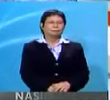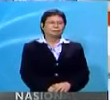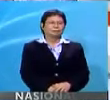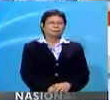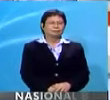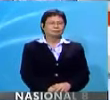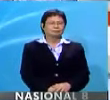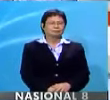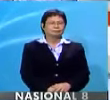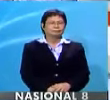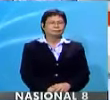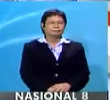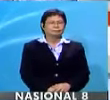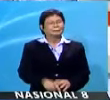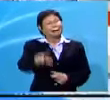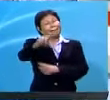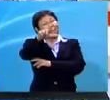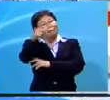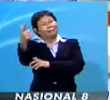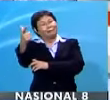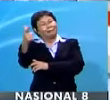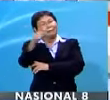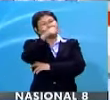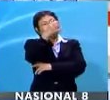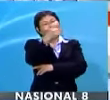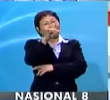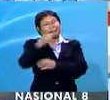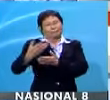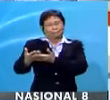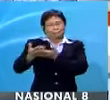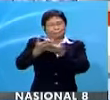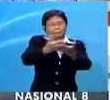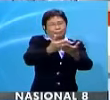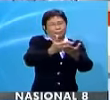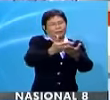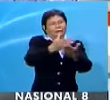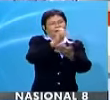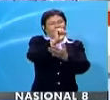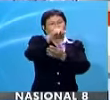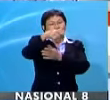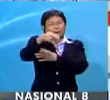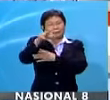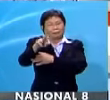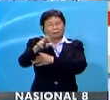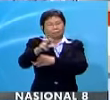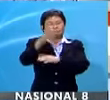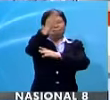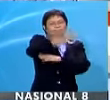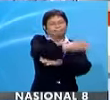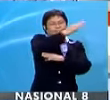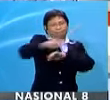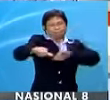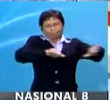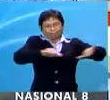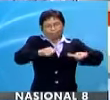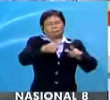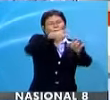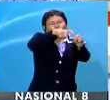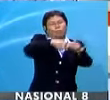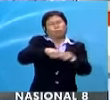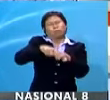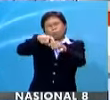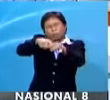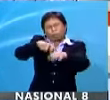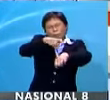itu dalam perkembangan lain Tan Sri Khalid menyarankan pihak suruhanjaya pilihan Raya SPR mengharamkan aktiviti meraih undi